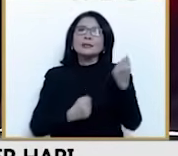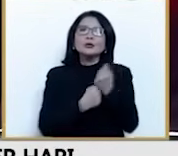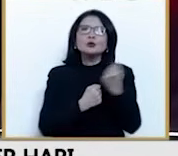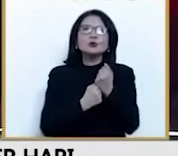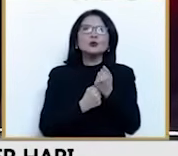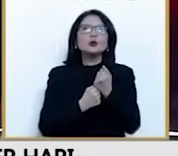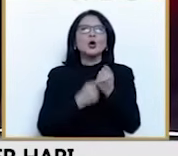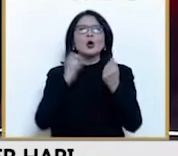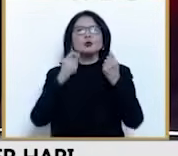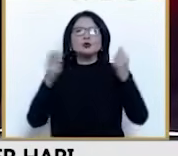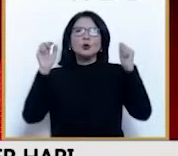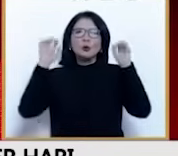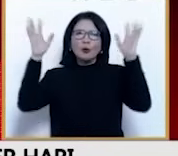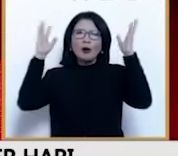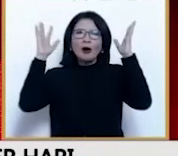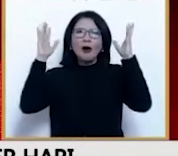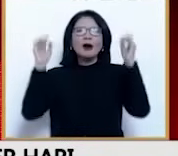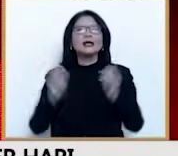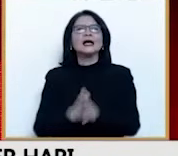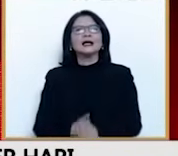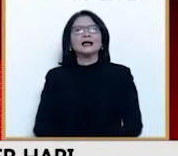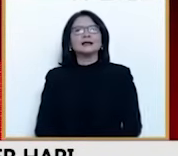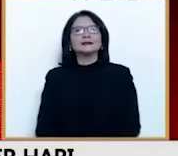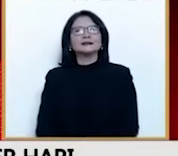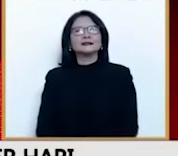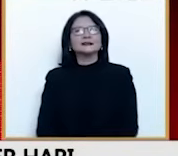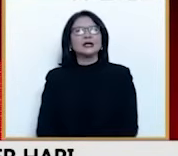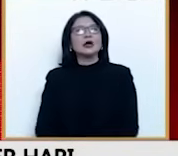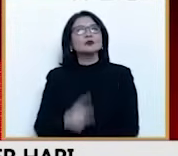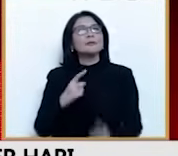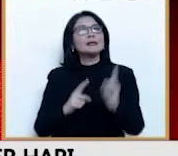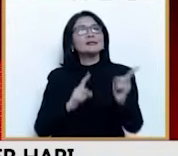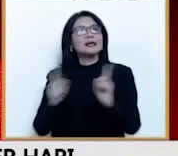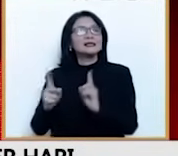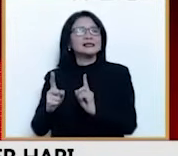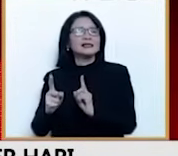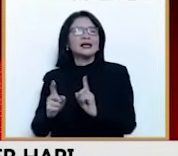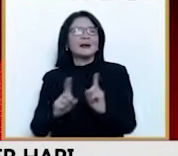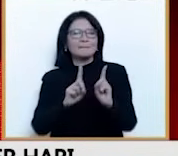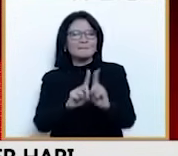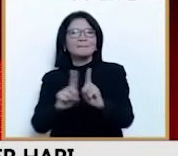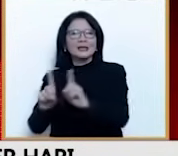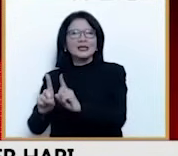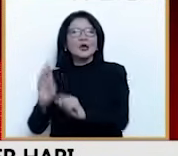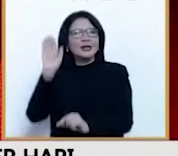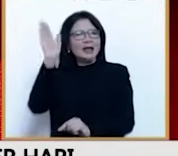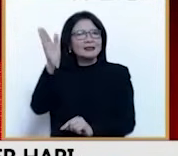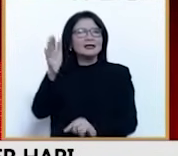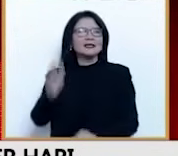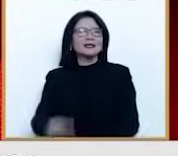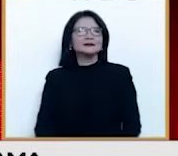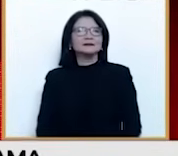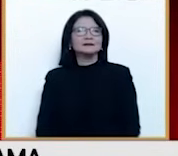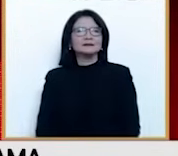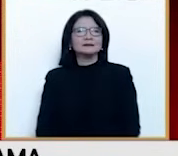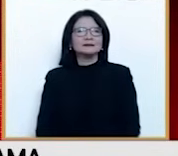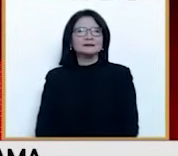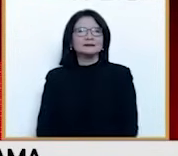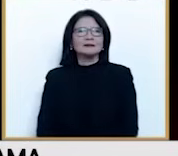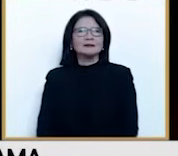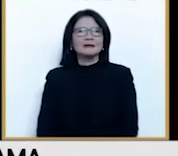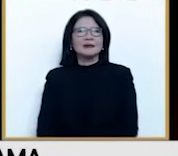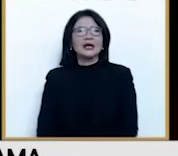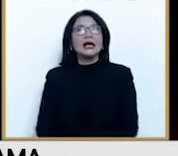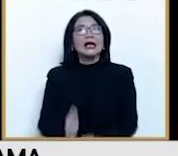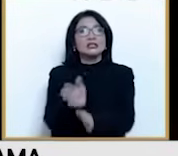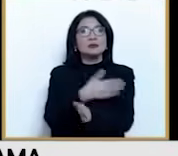untuk memberikan aplaus ataupun juga apresiasi kepada masing-masing pasangan calon. Dan hadirin dan juga pemirsa, di